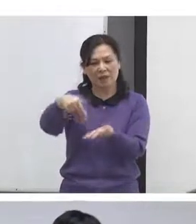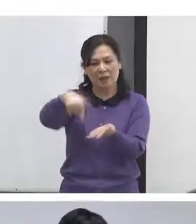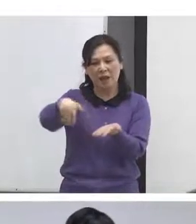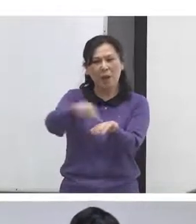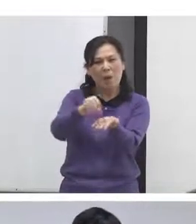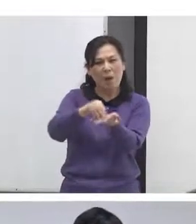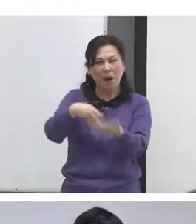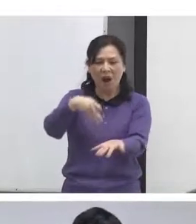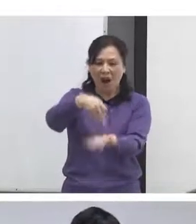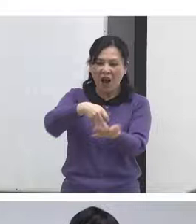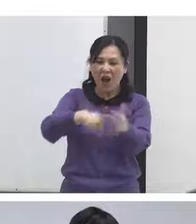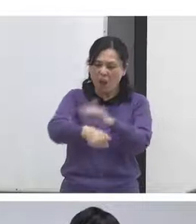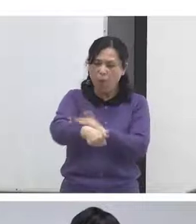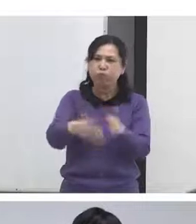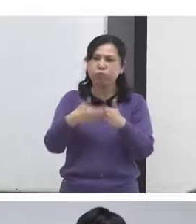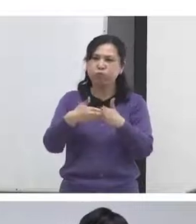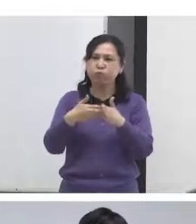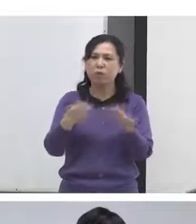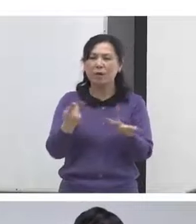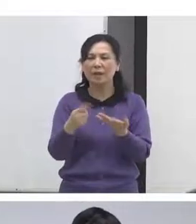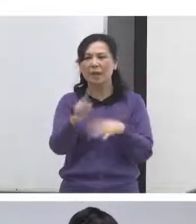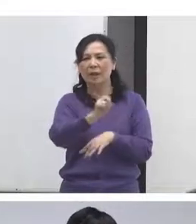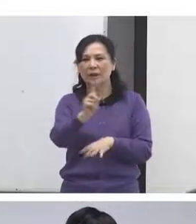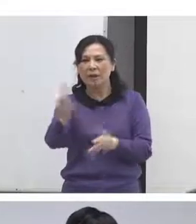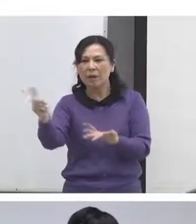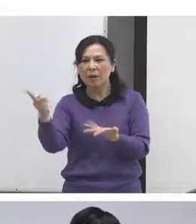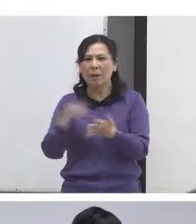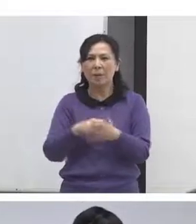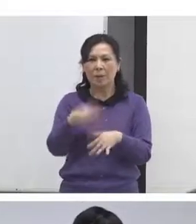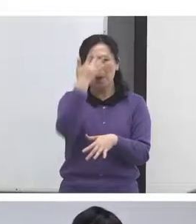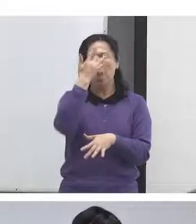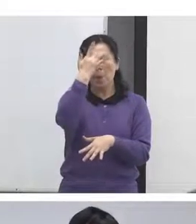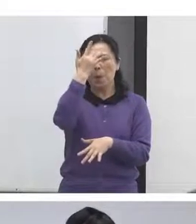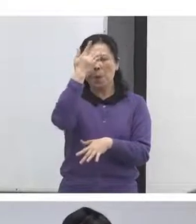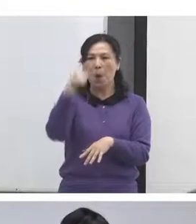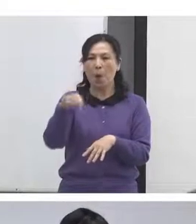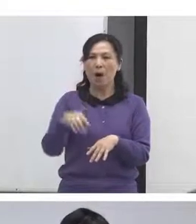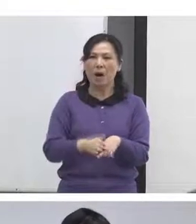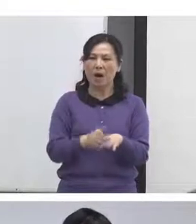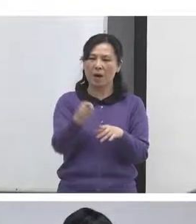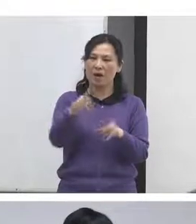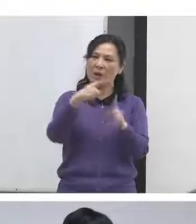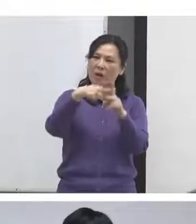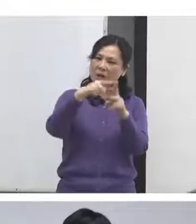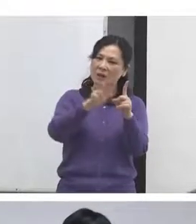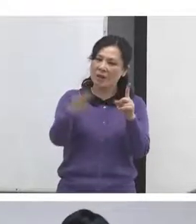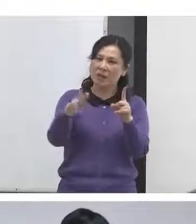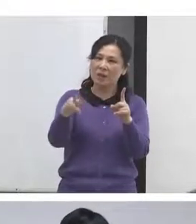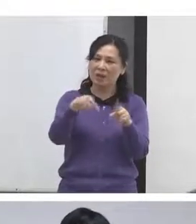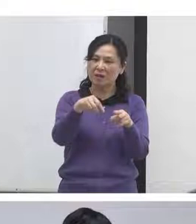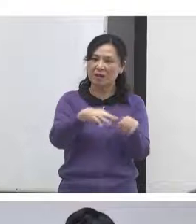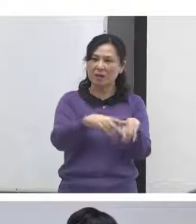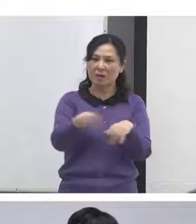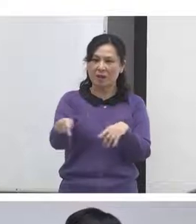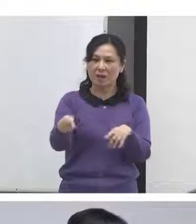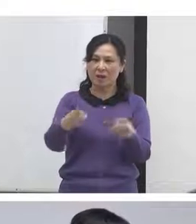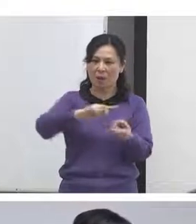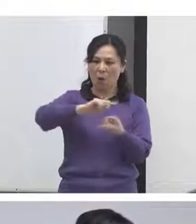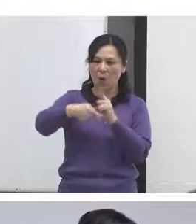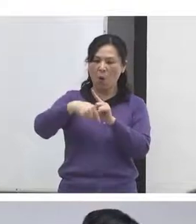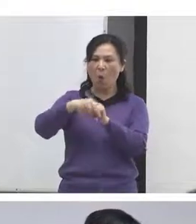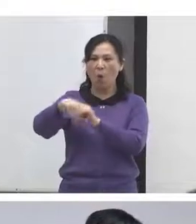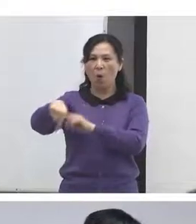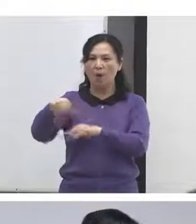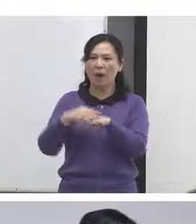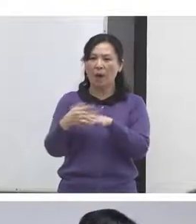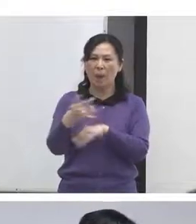制，要什么 JavaScript 之类的。那个其实对程式要借接，或者是甚至有时候人都很困扰，会被什么弹出视